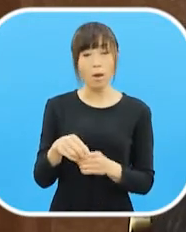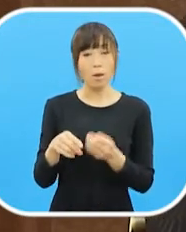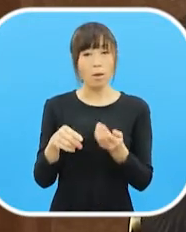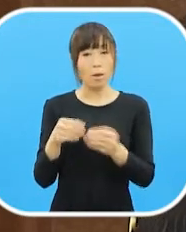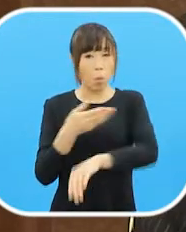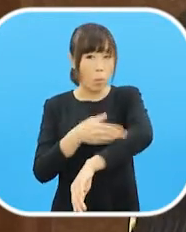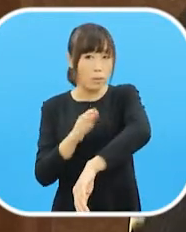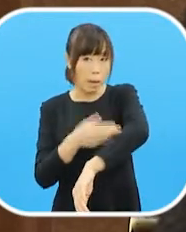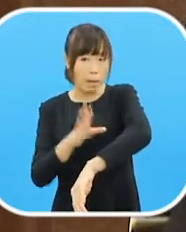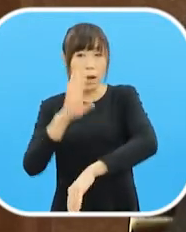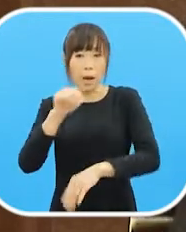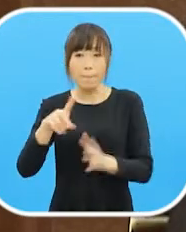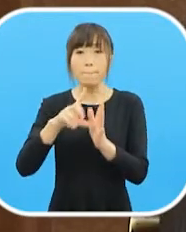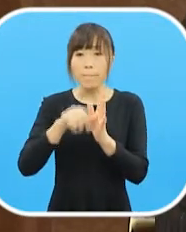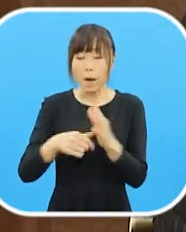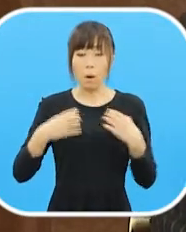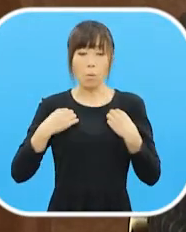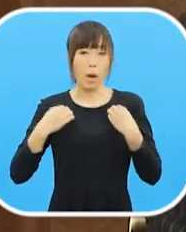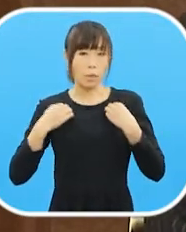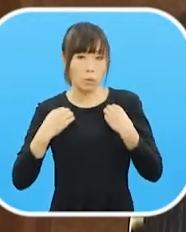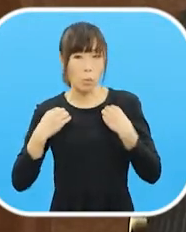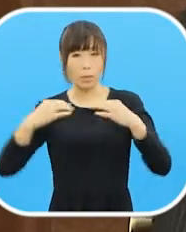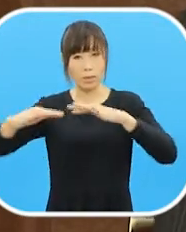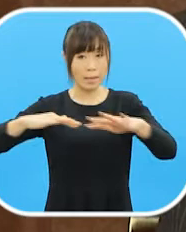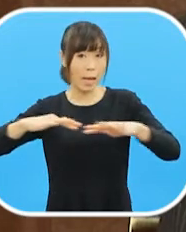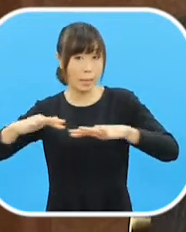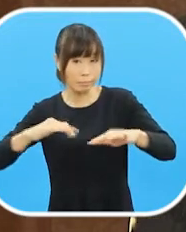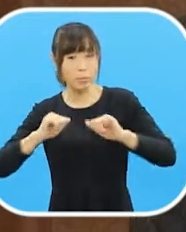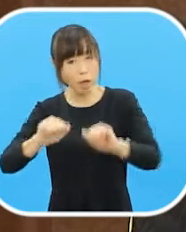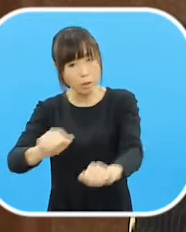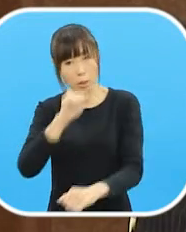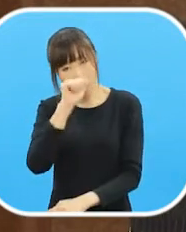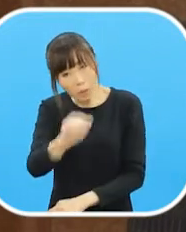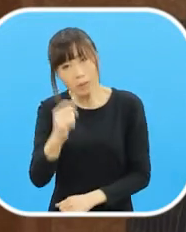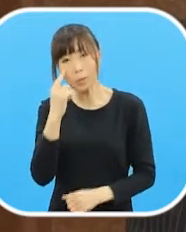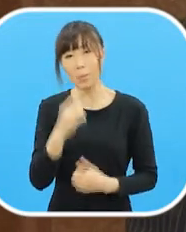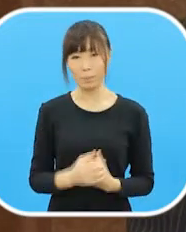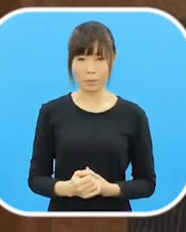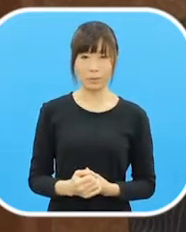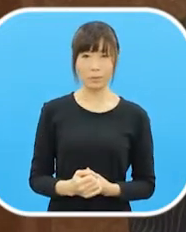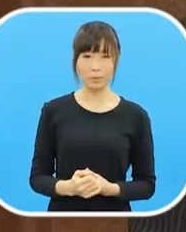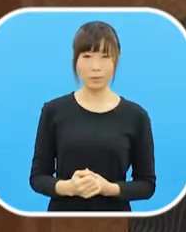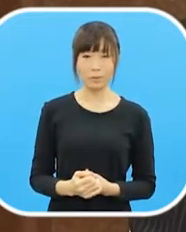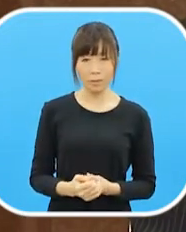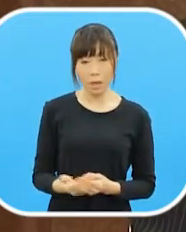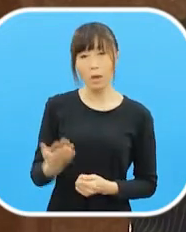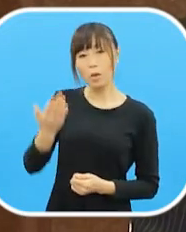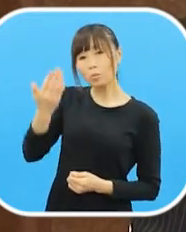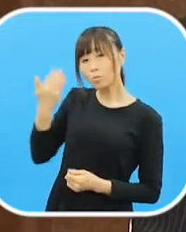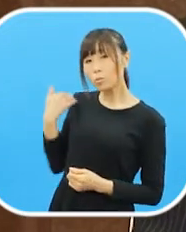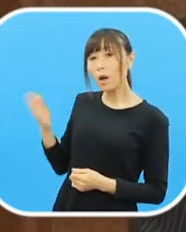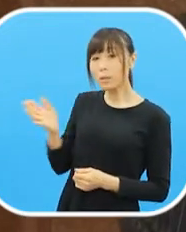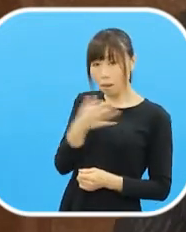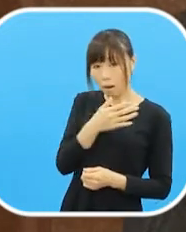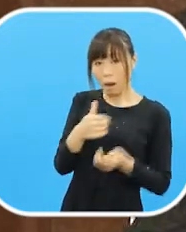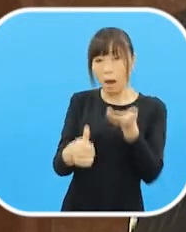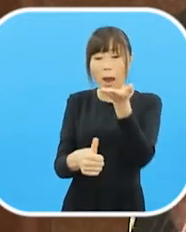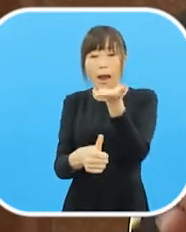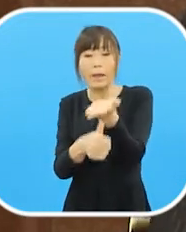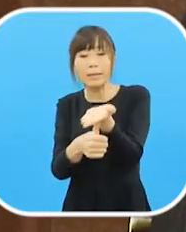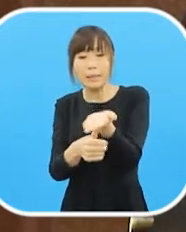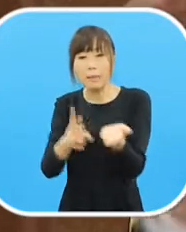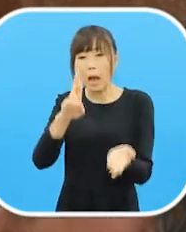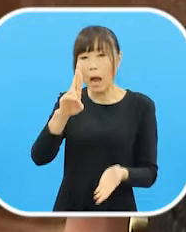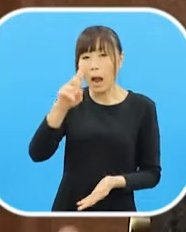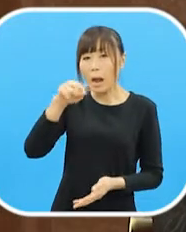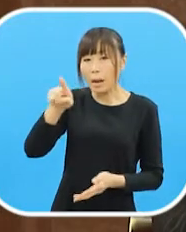ね、ファッションデザインとかね、あってもいいと思うんですね、で昔からね、例えば秋田南画のような